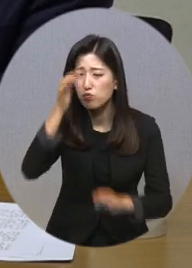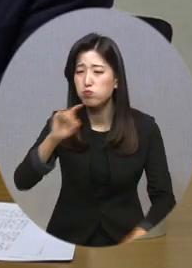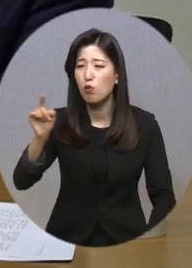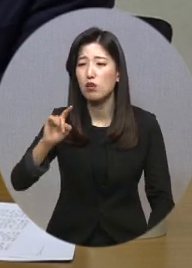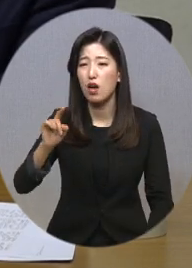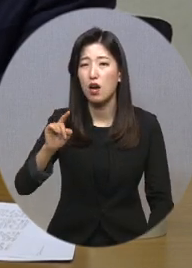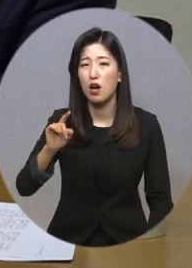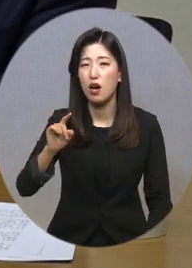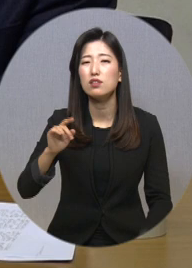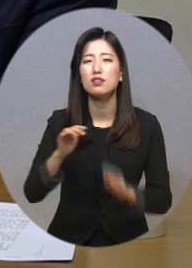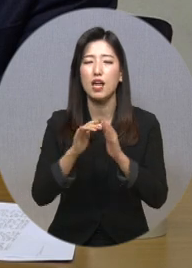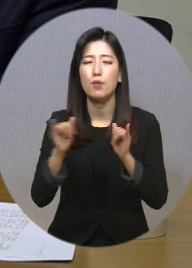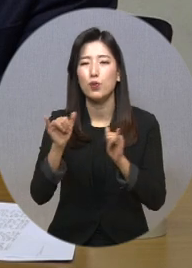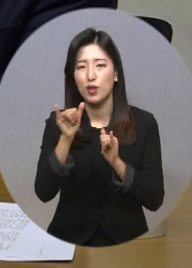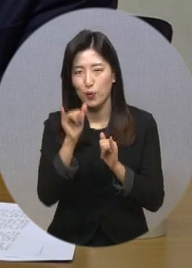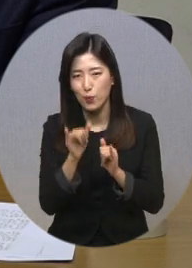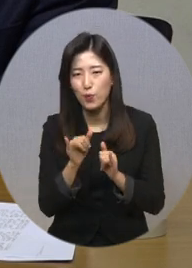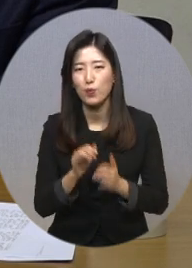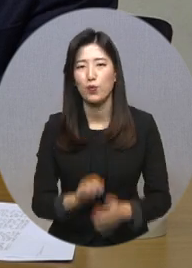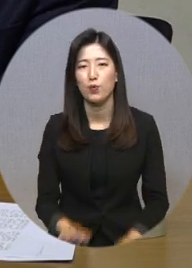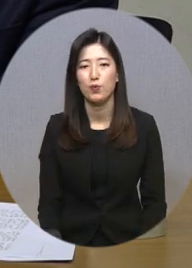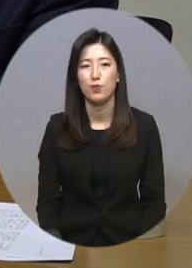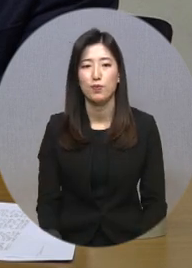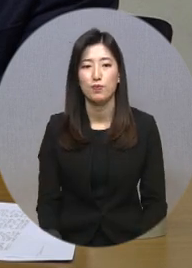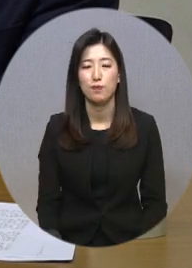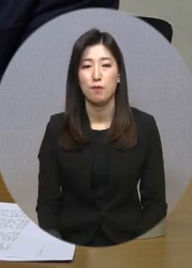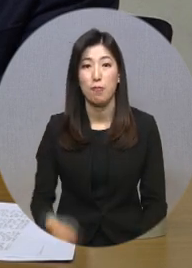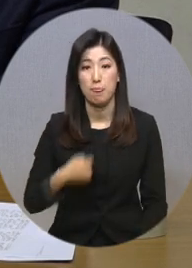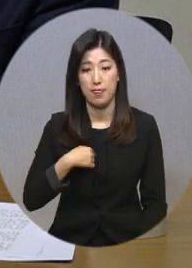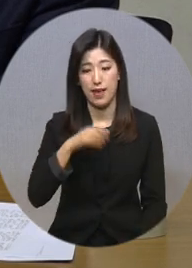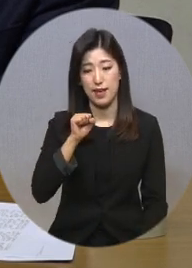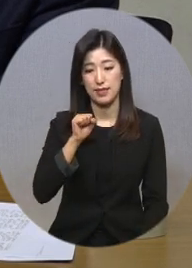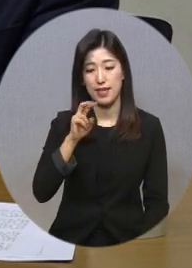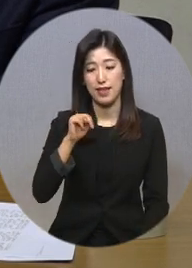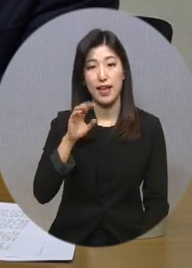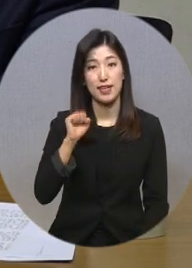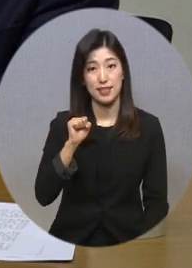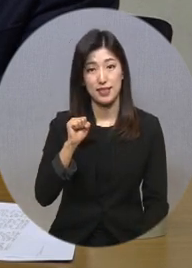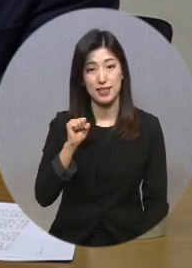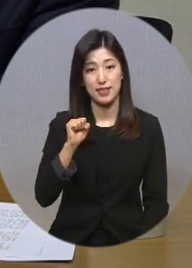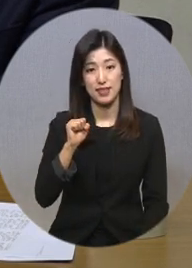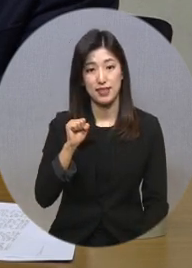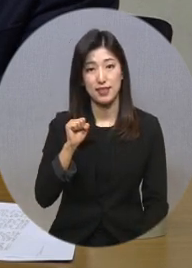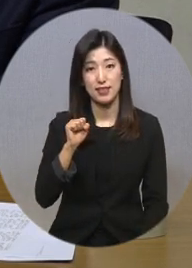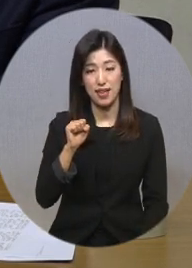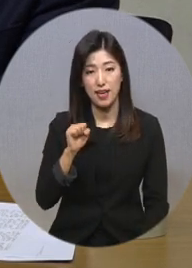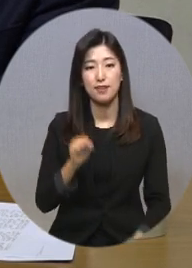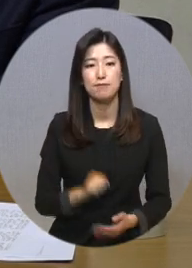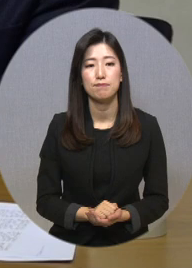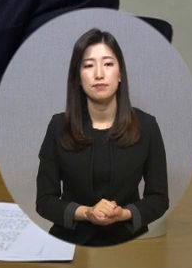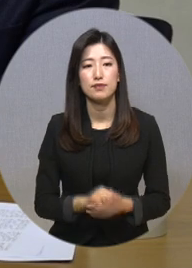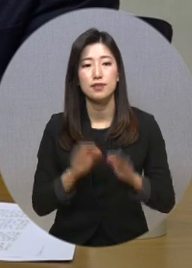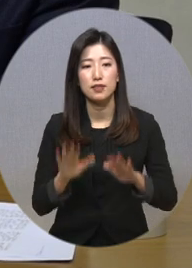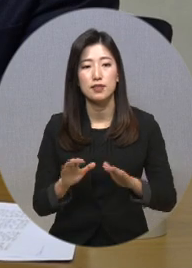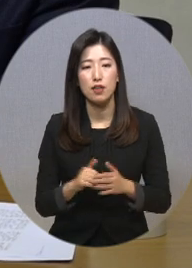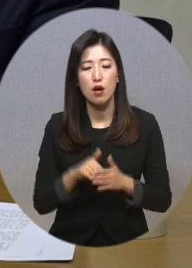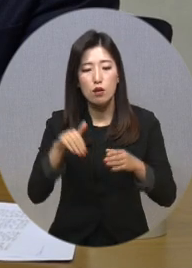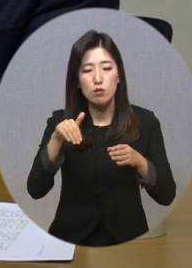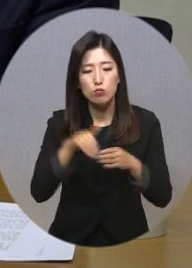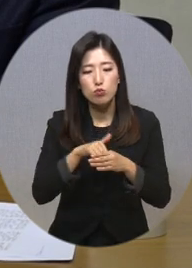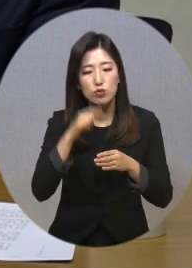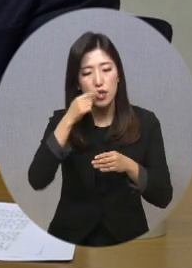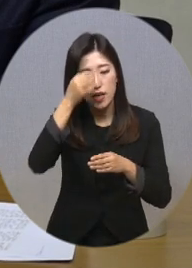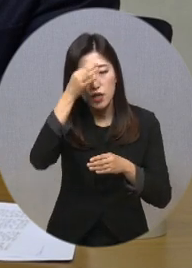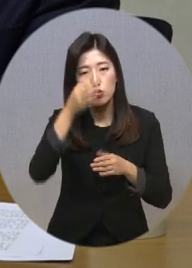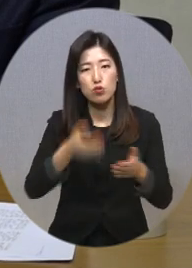하시는 분들도 있고 제가 SNS상에 800석 규모의 현재 추진하고 있는